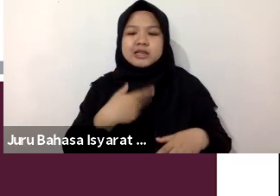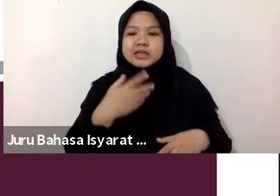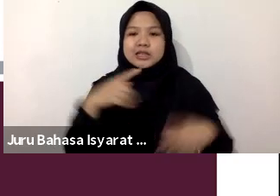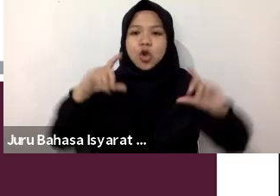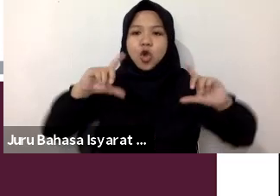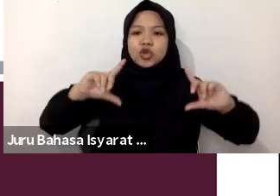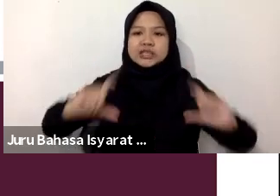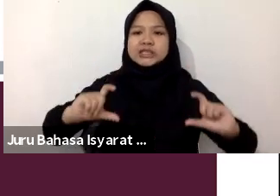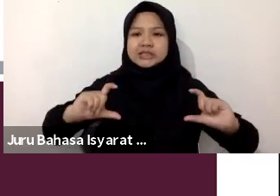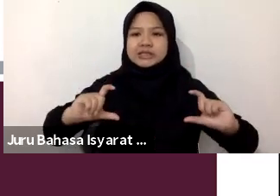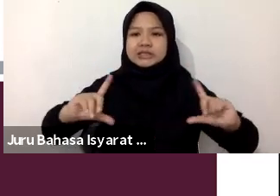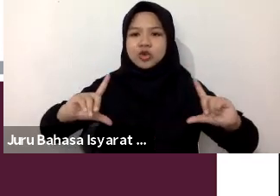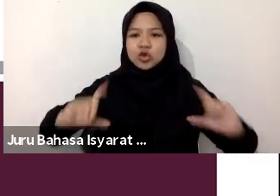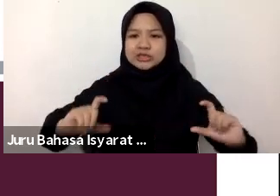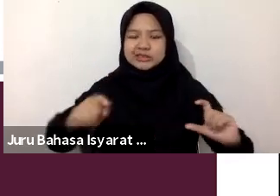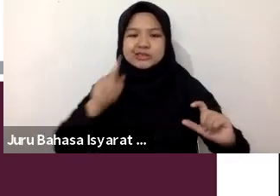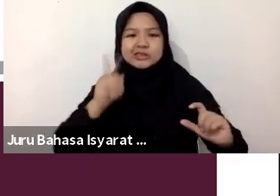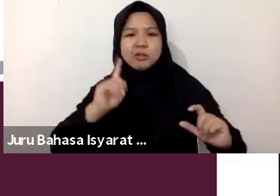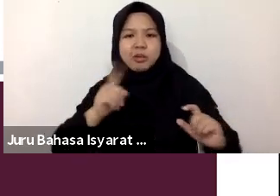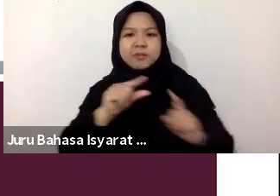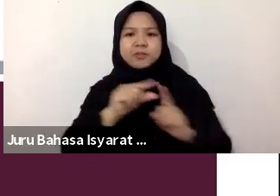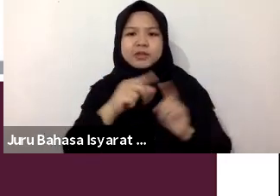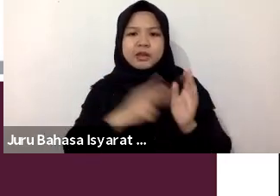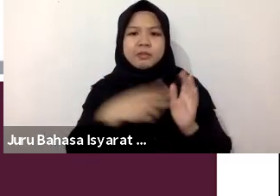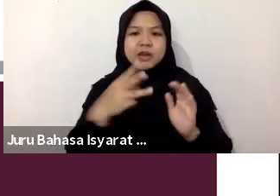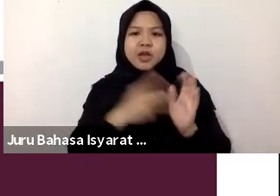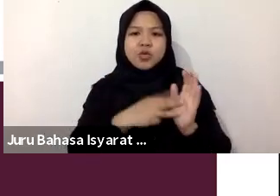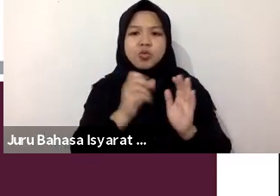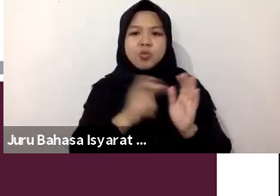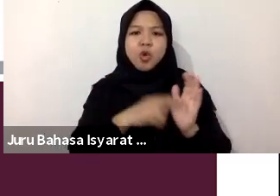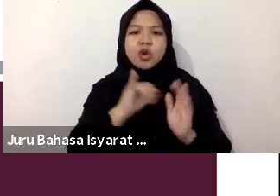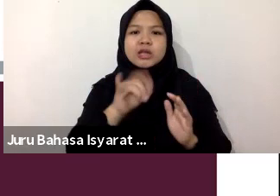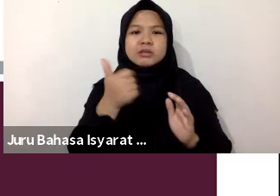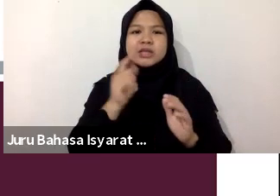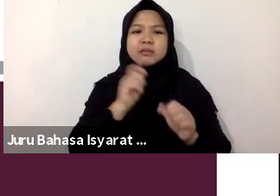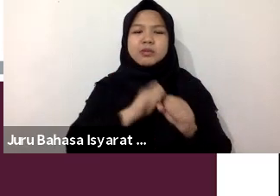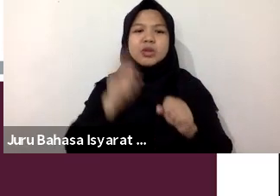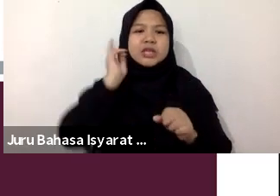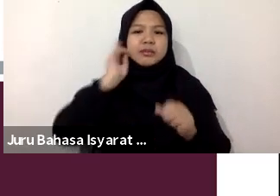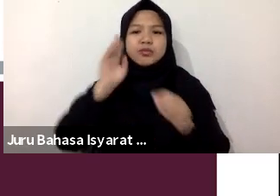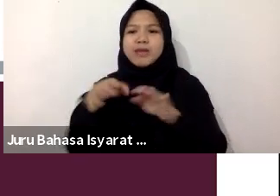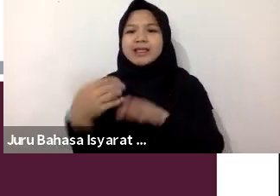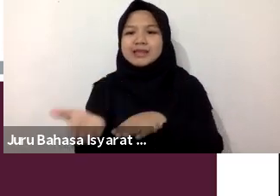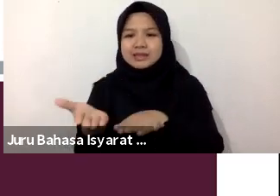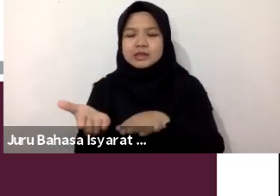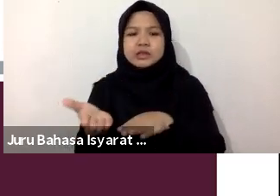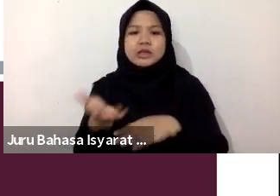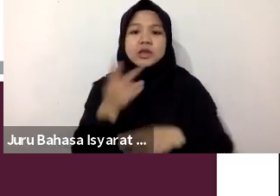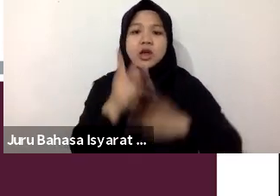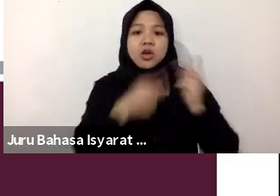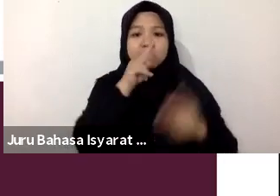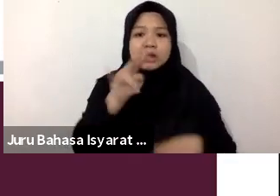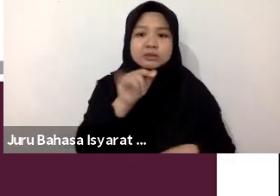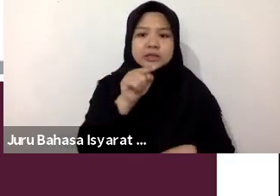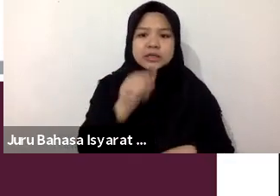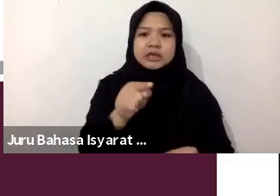pilihannya. Karena tentu saja pneumonia itu ini bisa mengakibatkan kematian buat ibu. Jadi kita kalau melihat seperti ini,